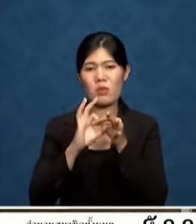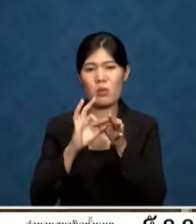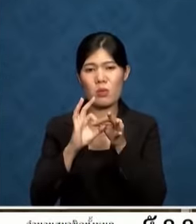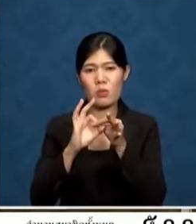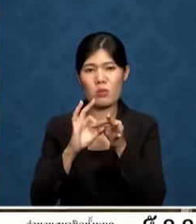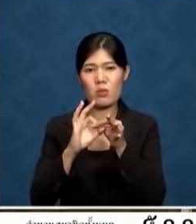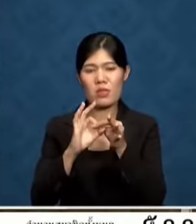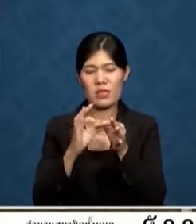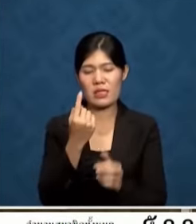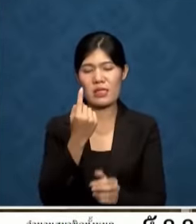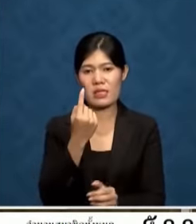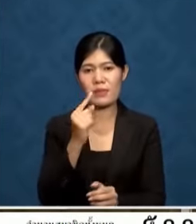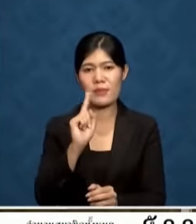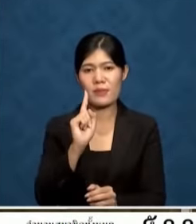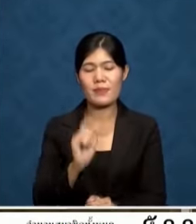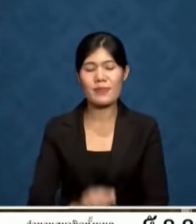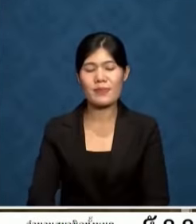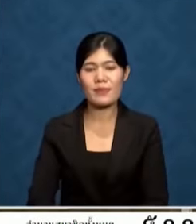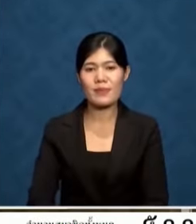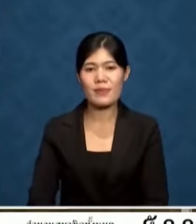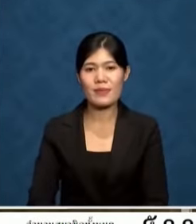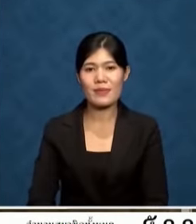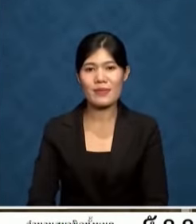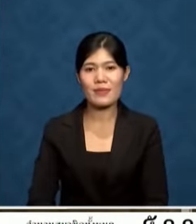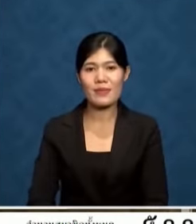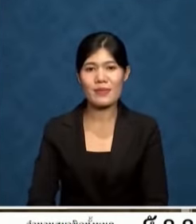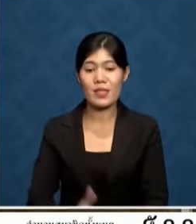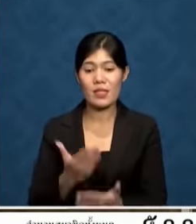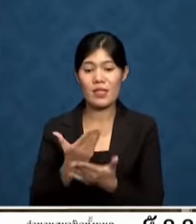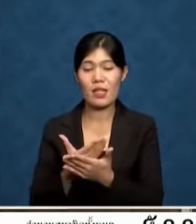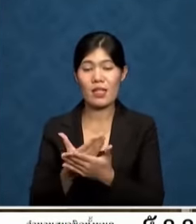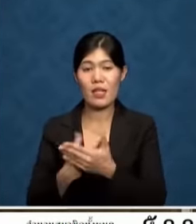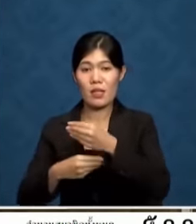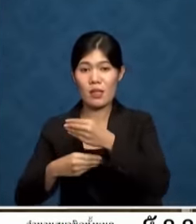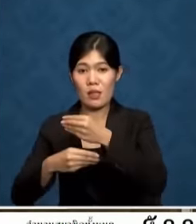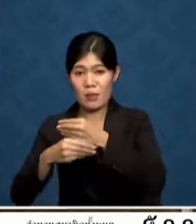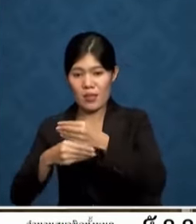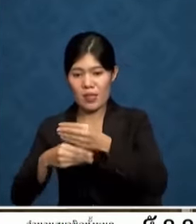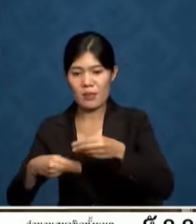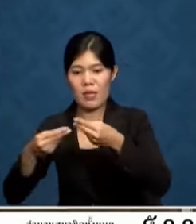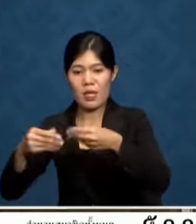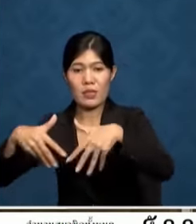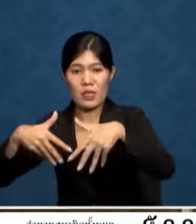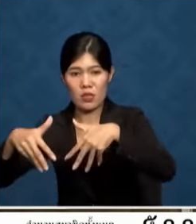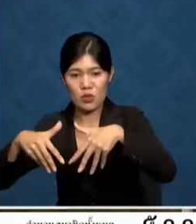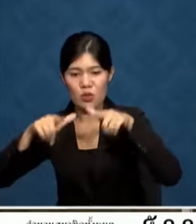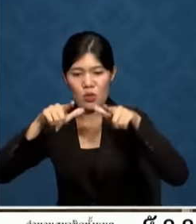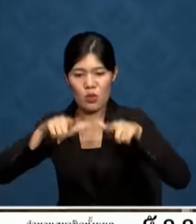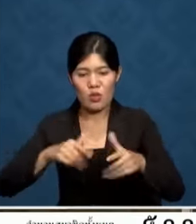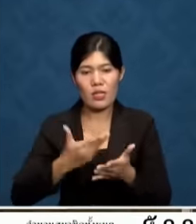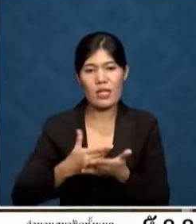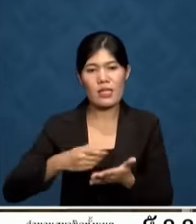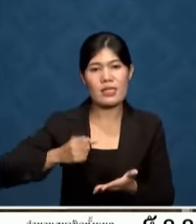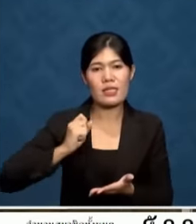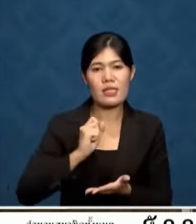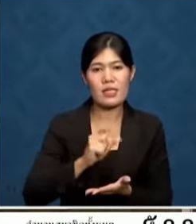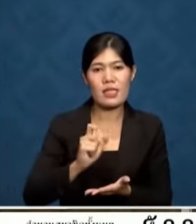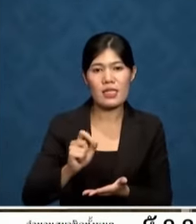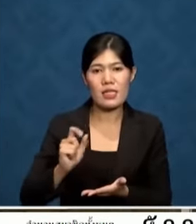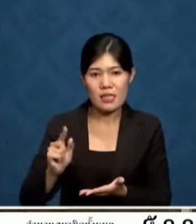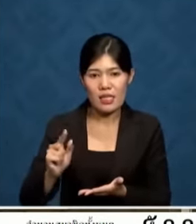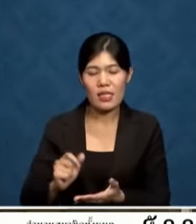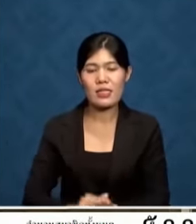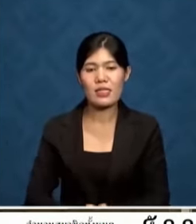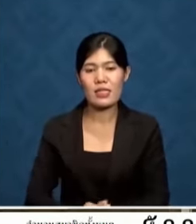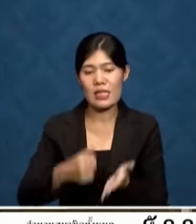ประเด็นหนึงครับนอกจากเพิ่มรายได้ลดรายจ่ายลดหนี้ยังไม่เป็นชิ้นเป็นนันรัฐบาล